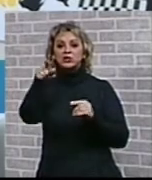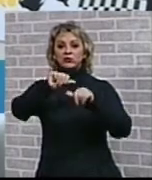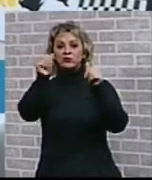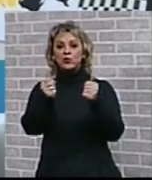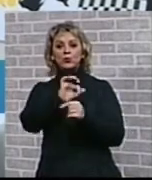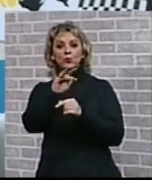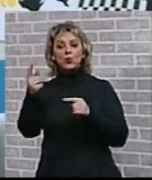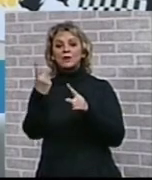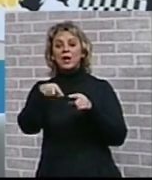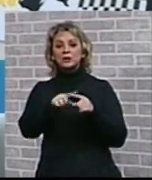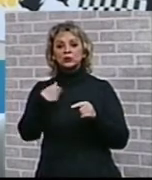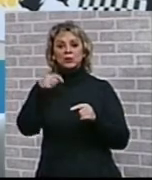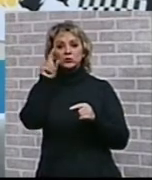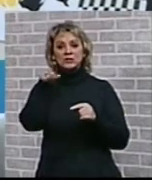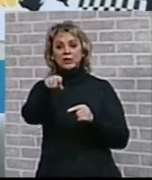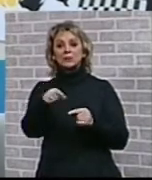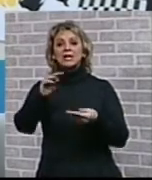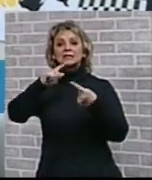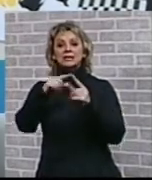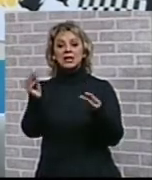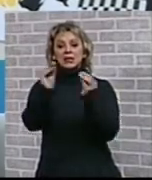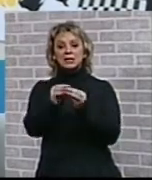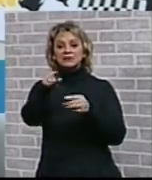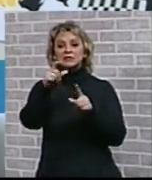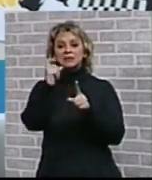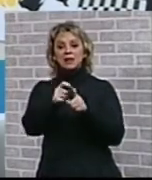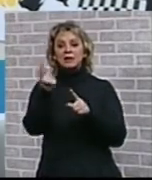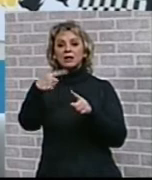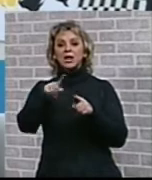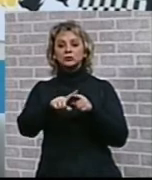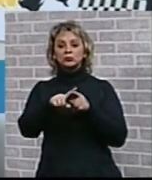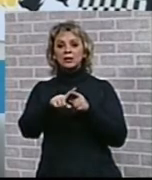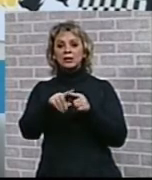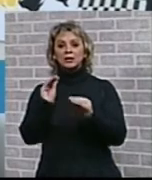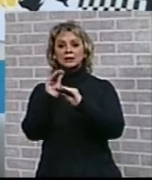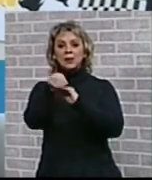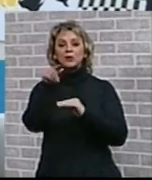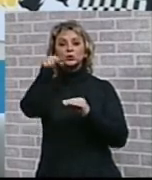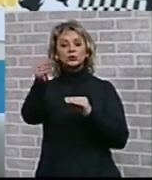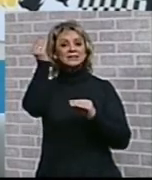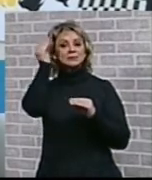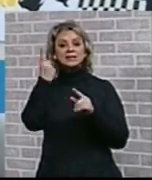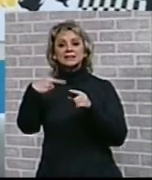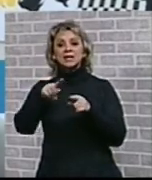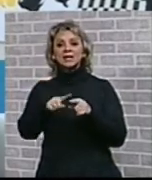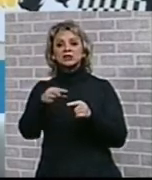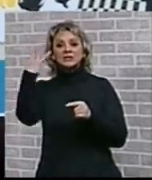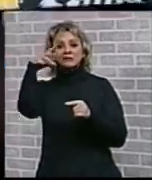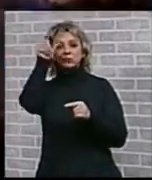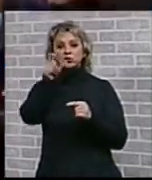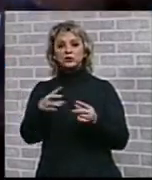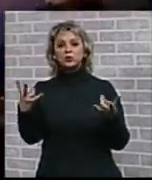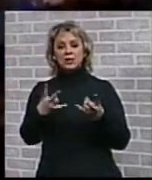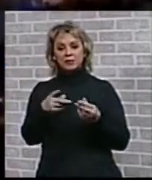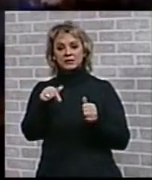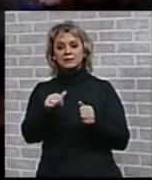букв, которые мы узнаем, которые мы складываем в слова, которые добавляют тот самый смысл, который современному человеку